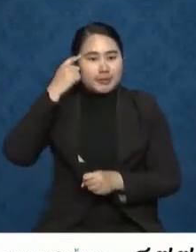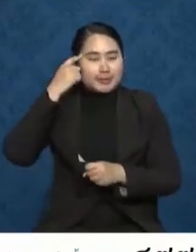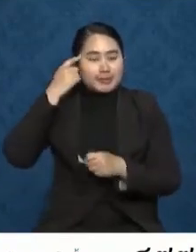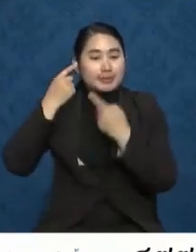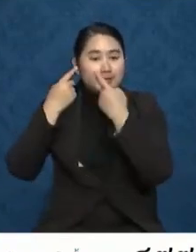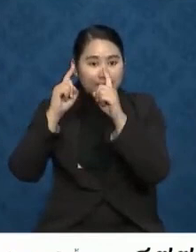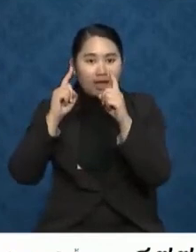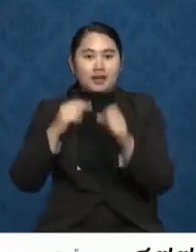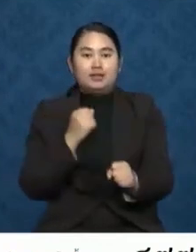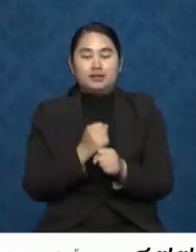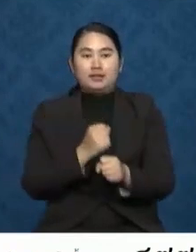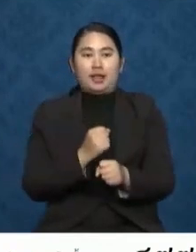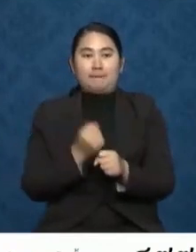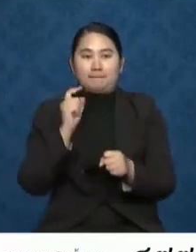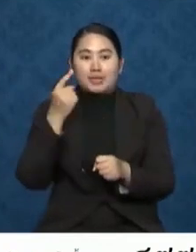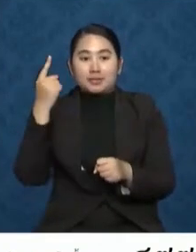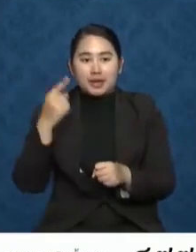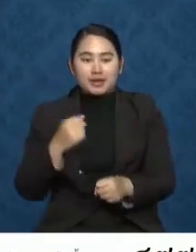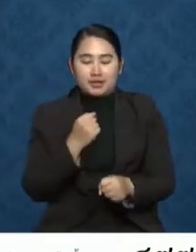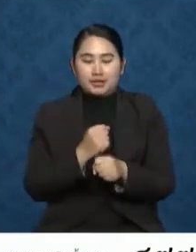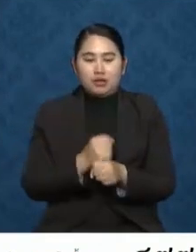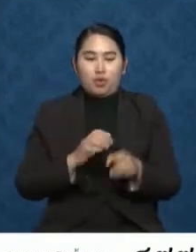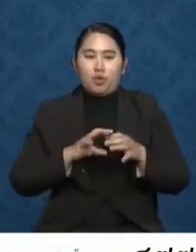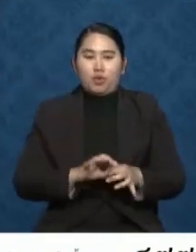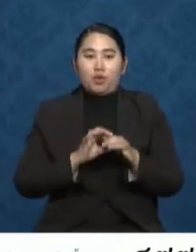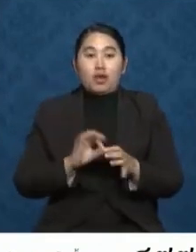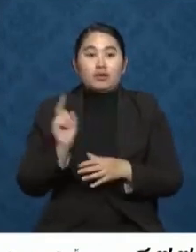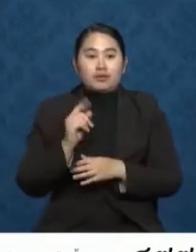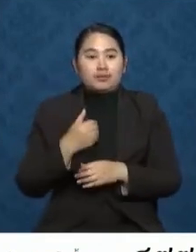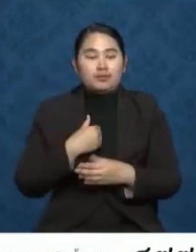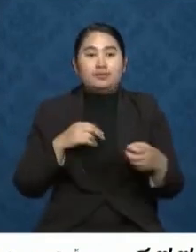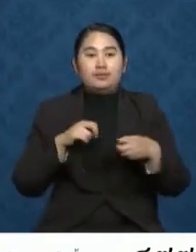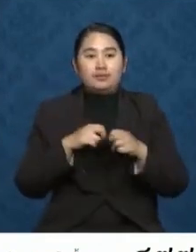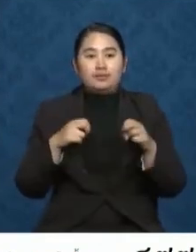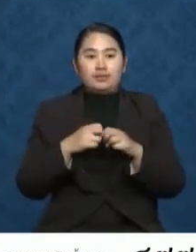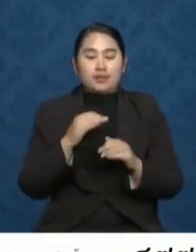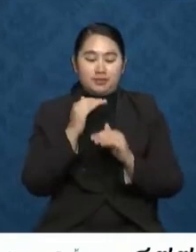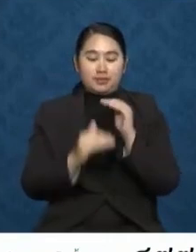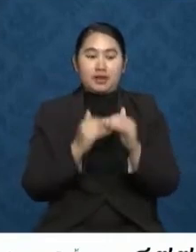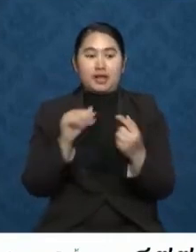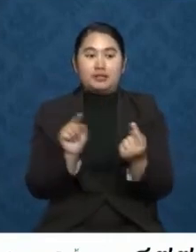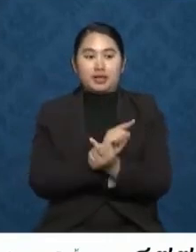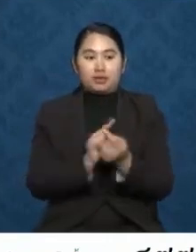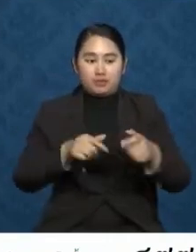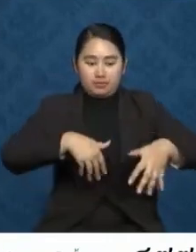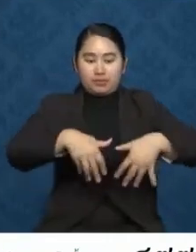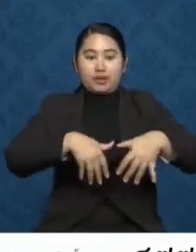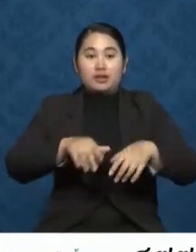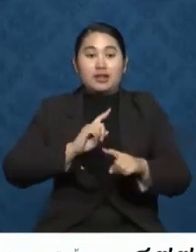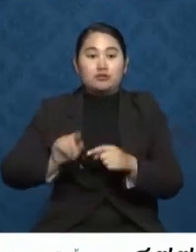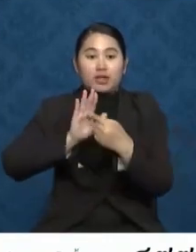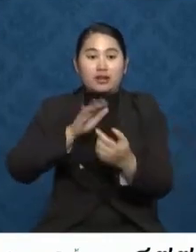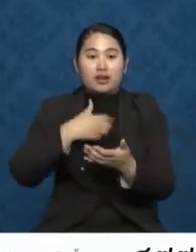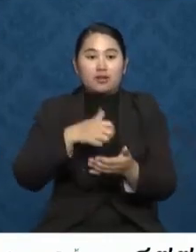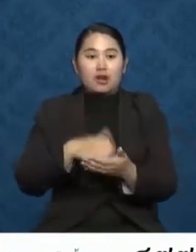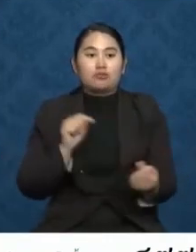หรือให้งานของกระทรวงพัฒนาสังคมเนี่ยให้หลุดกรอบความกังวลในการพัฒนางานด้านสังคมสงเคราะห์และความมั่นคงของมนุษย์อย่างตัวอย่างเช่น